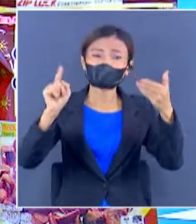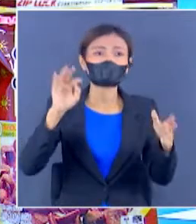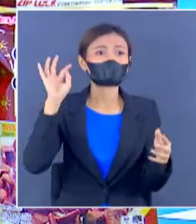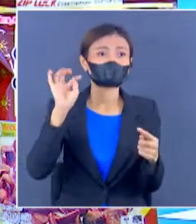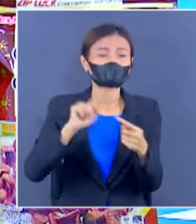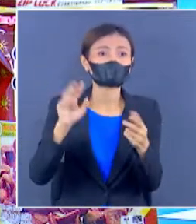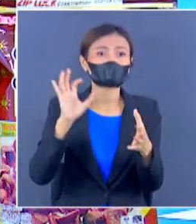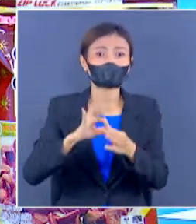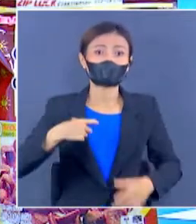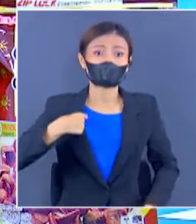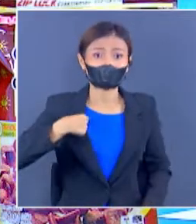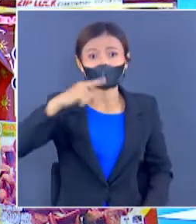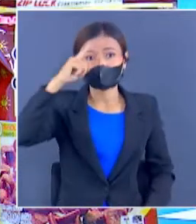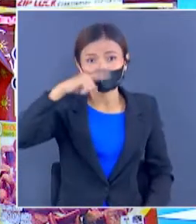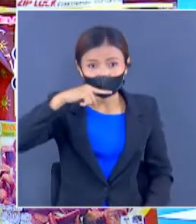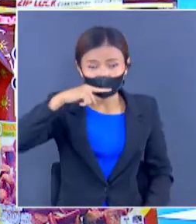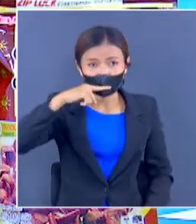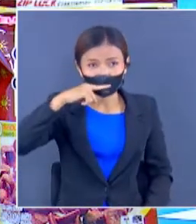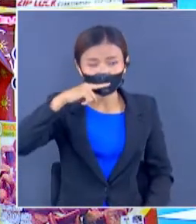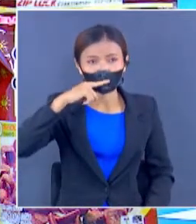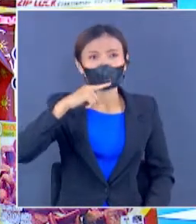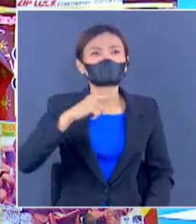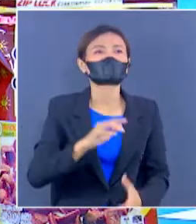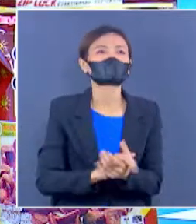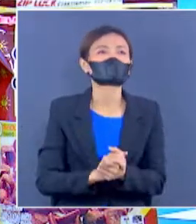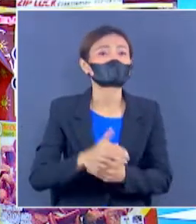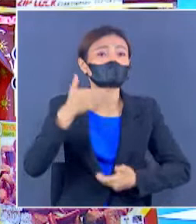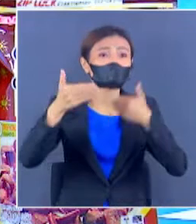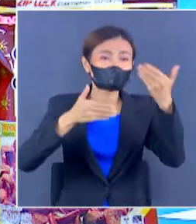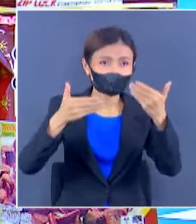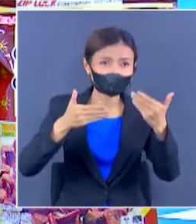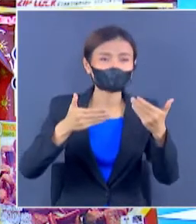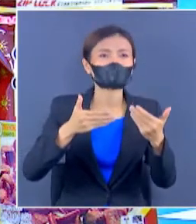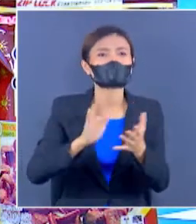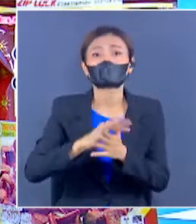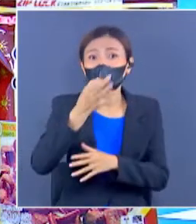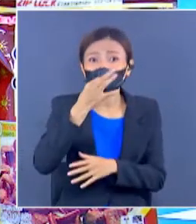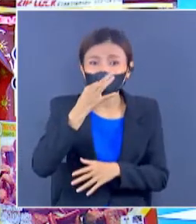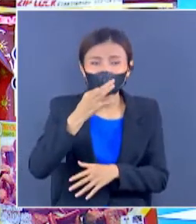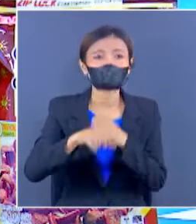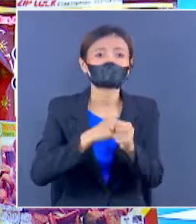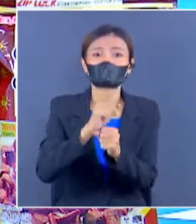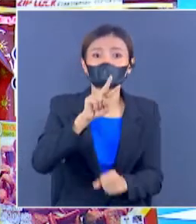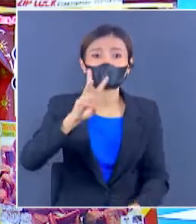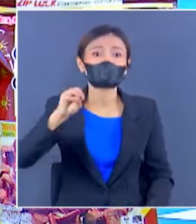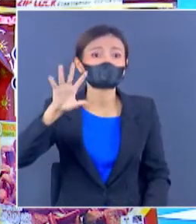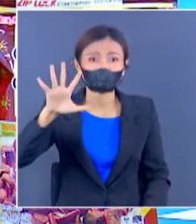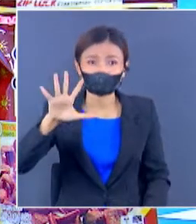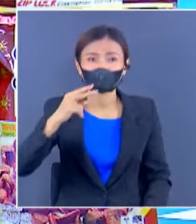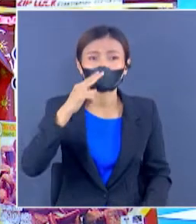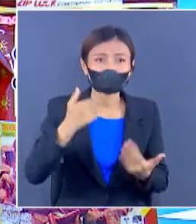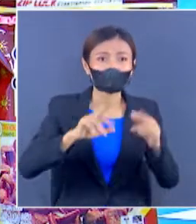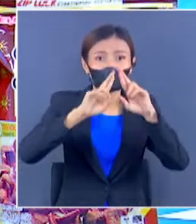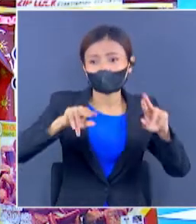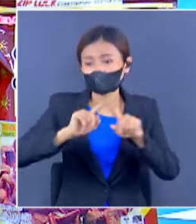และผ้าไทยในงานศิลปาชีพปี65ครับโดยปีนี้นะครับมีการขนทัพผู้ประกอบการโอท็อปกว่า 2,000 รายมาจัดแสด